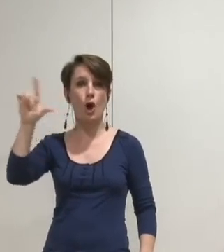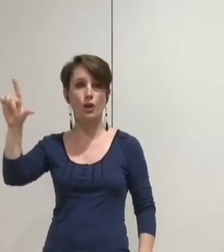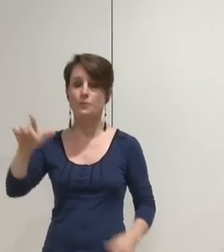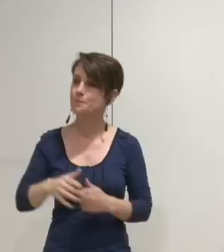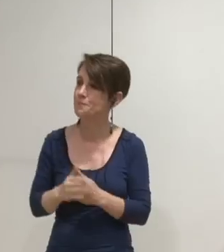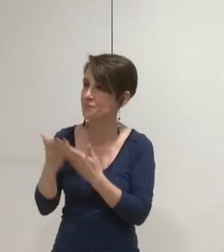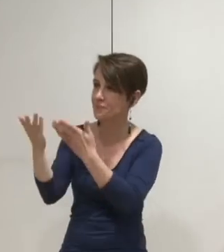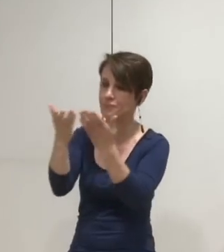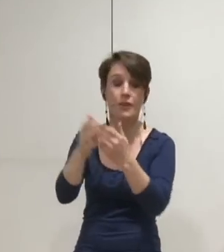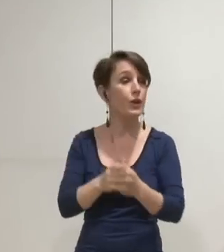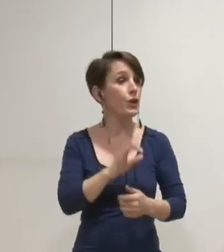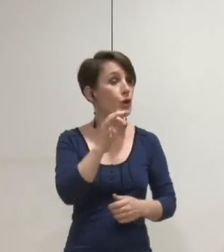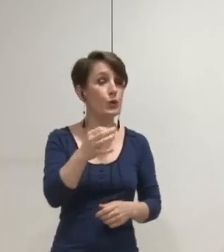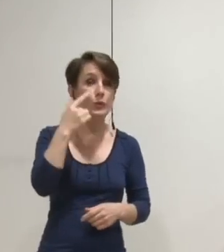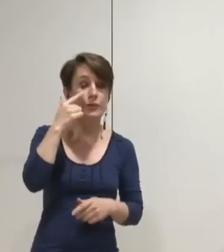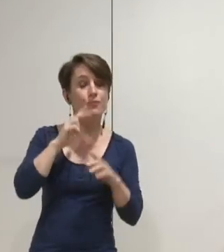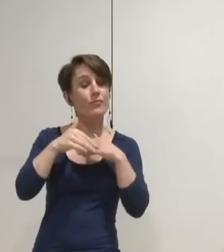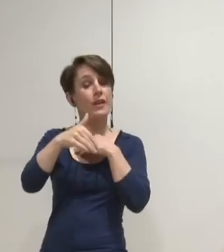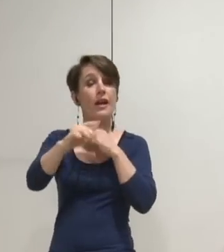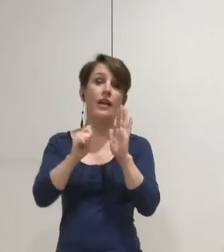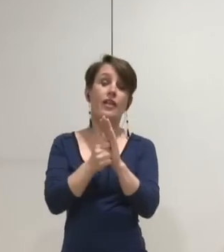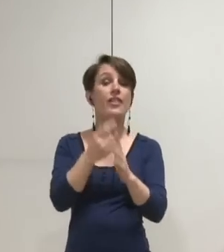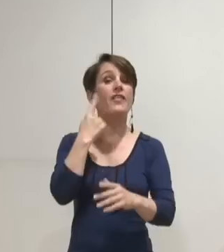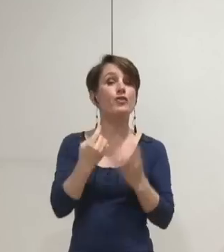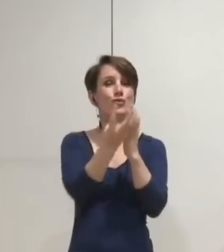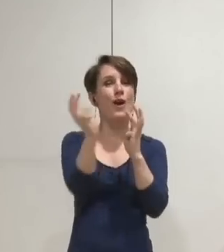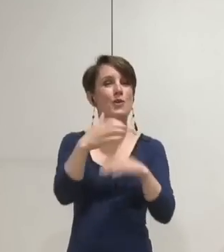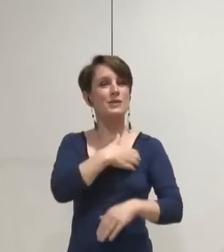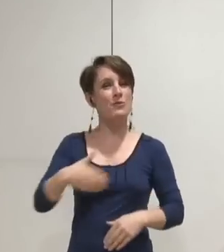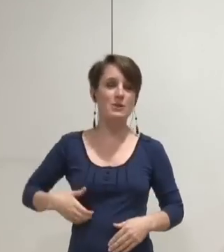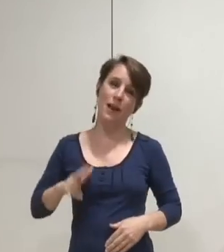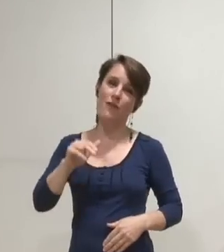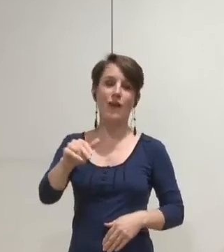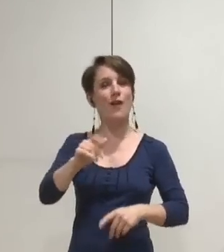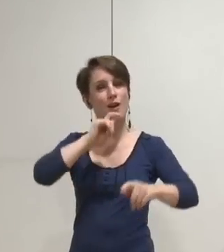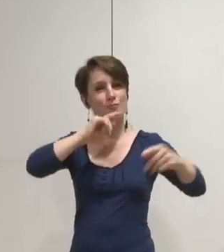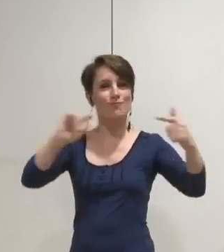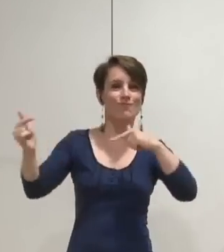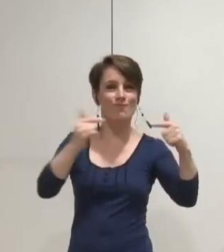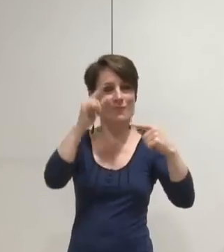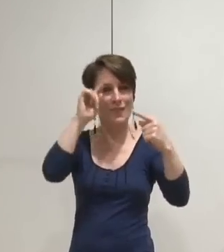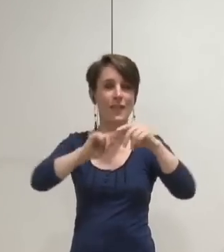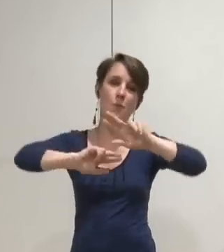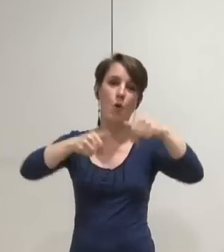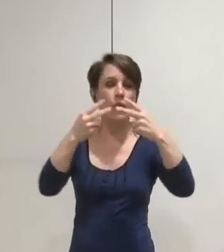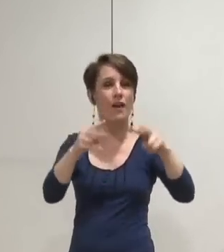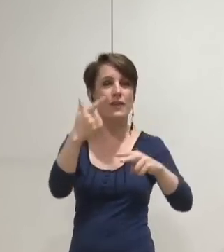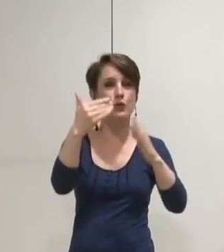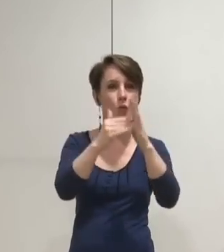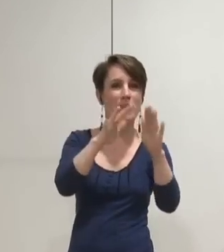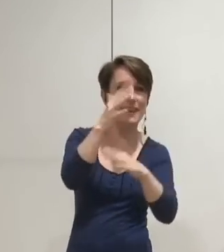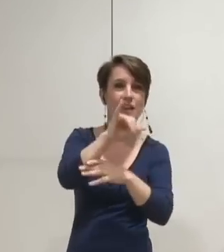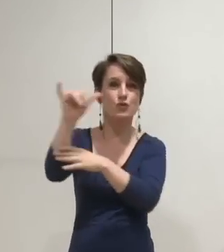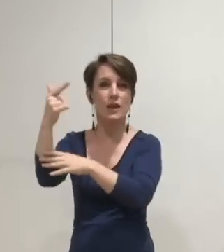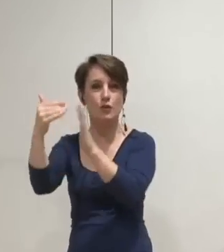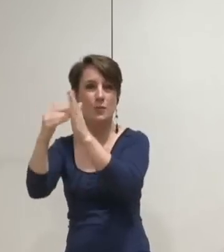prochaine réunion de juin où nous débattrons du contrat de de ville 2015-220 vous nous proposez en fait en quelque sorte un